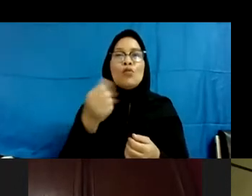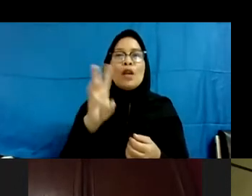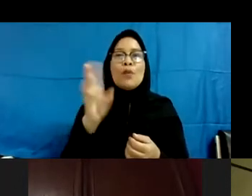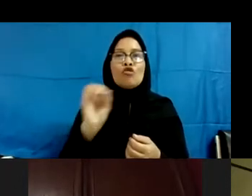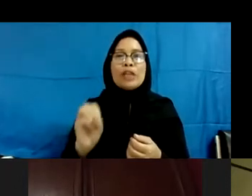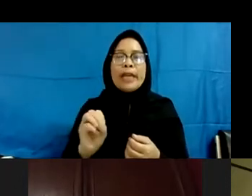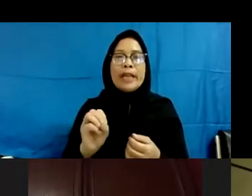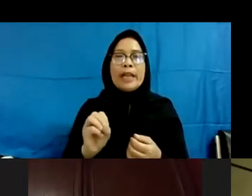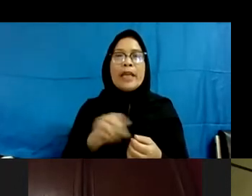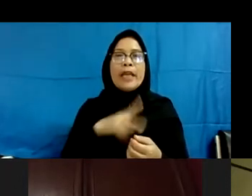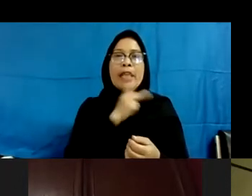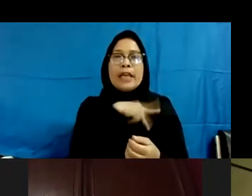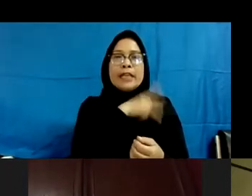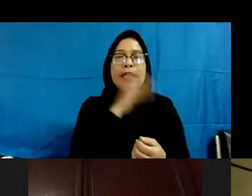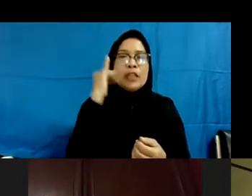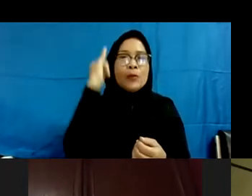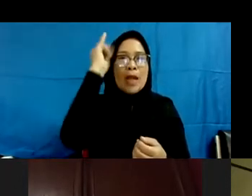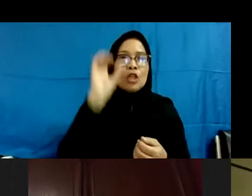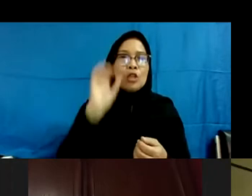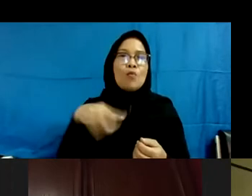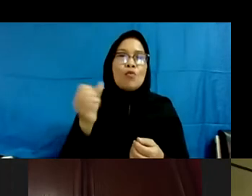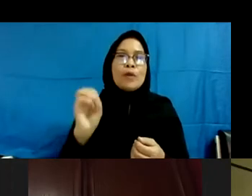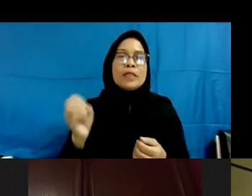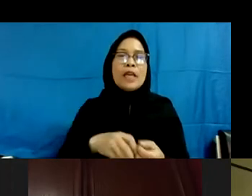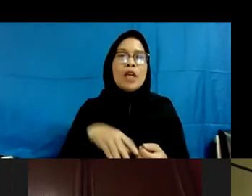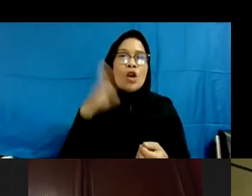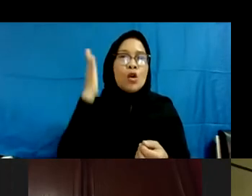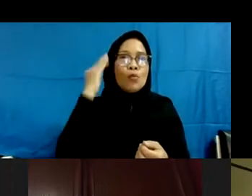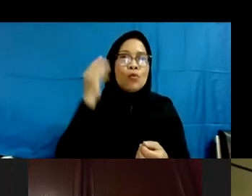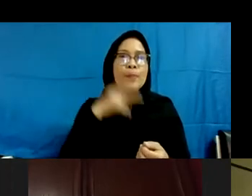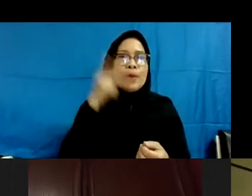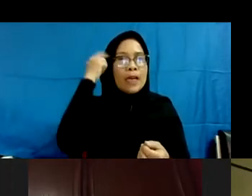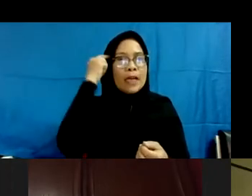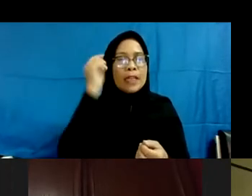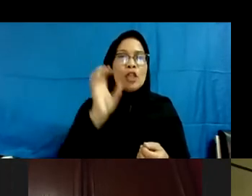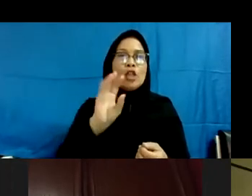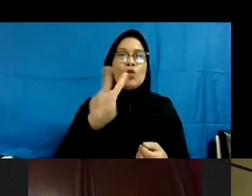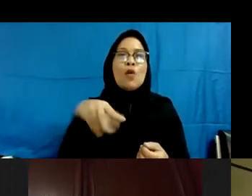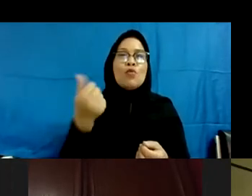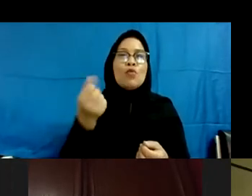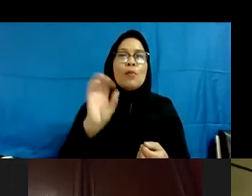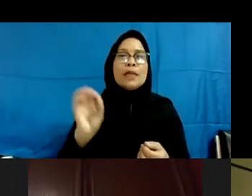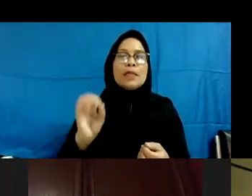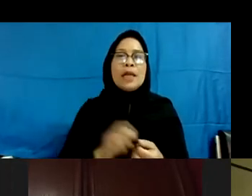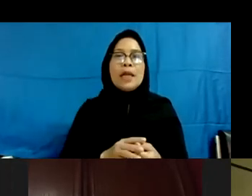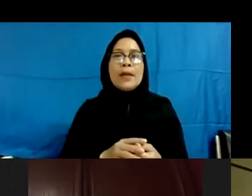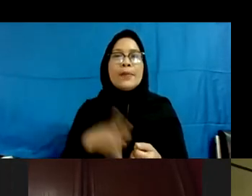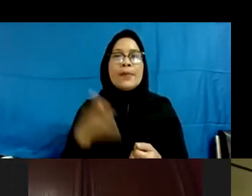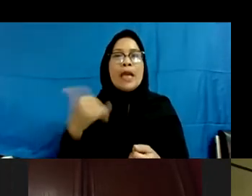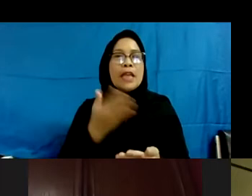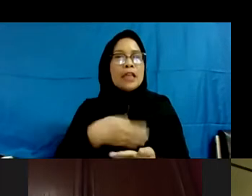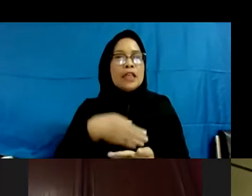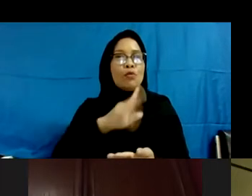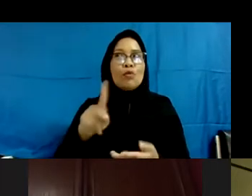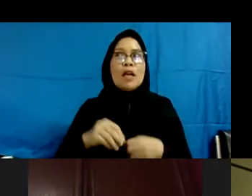26%, kisah inspiratif 22%, budi pekerti 9%. Kemudian juga buku yang dibutuhkan untuk menyalurkan